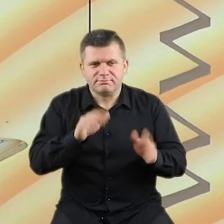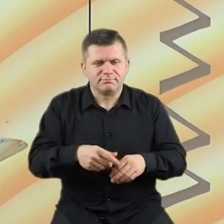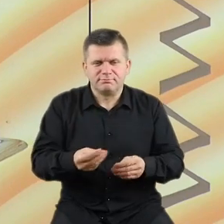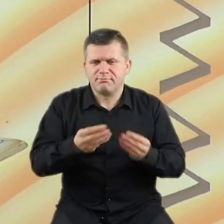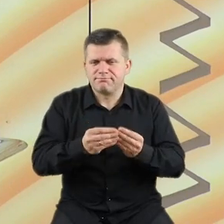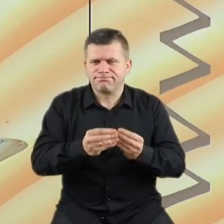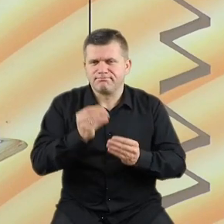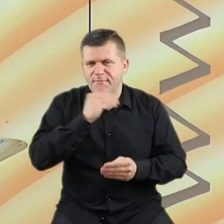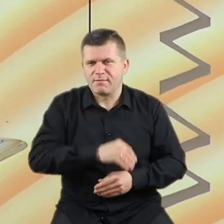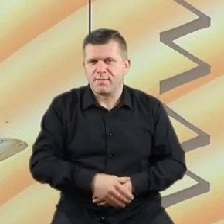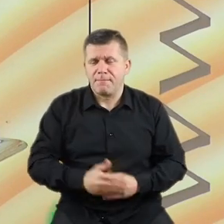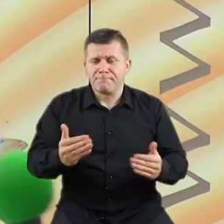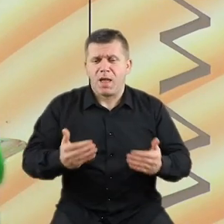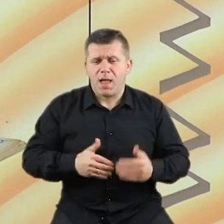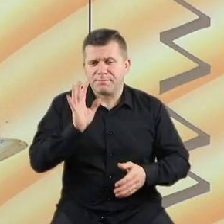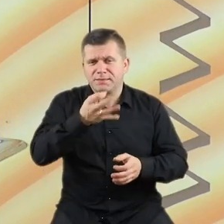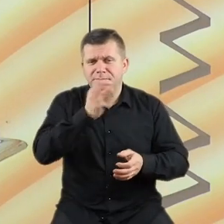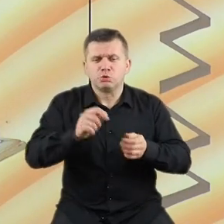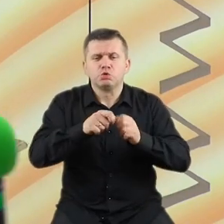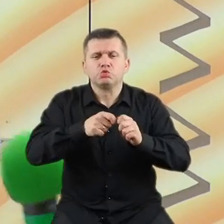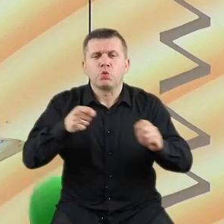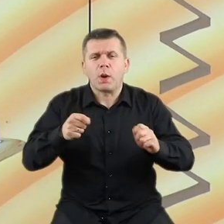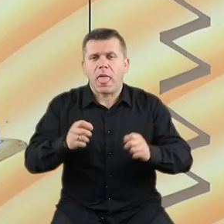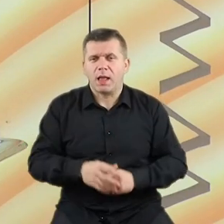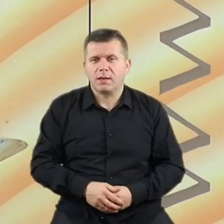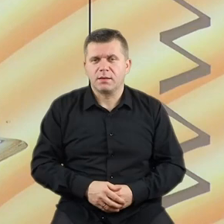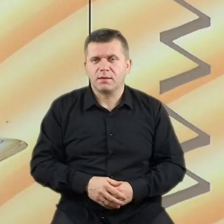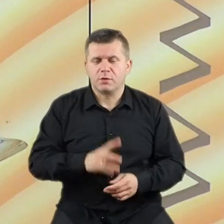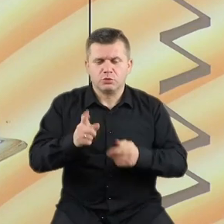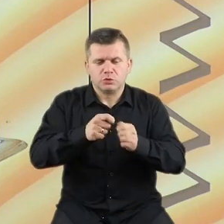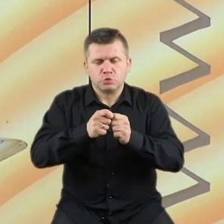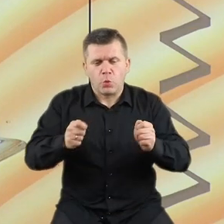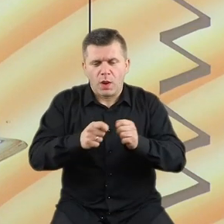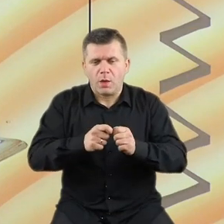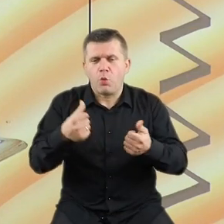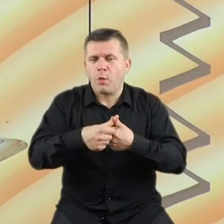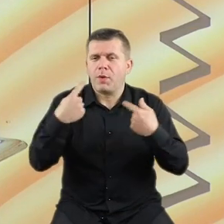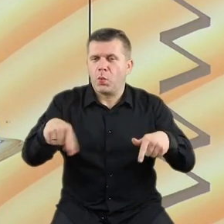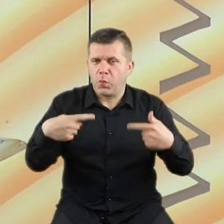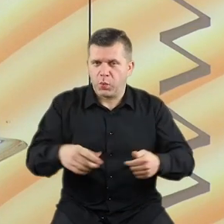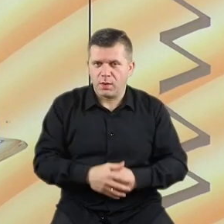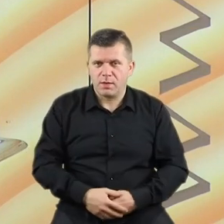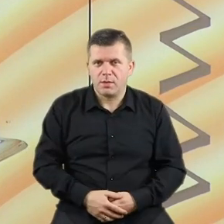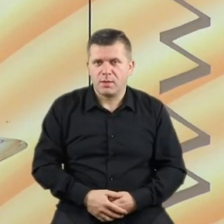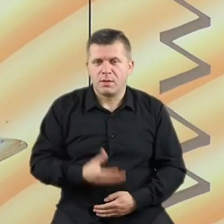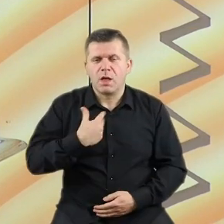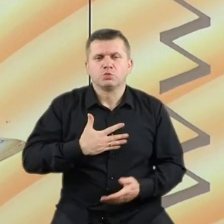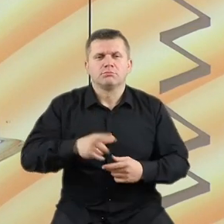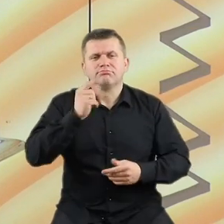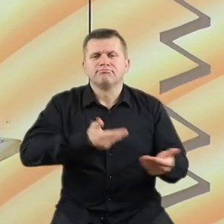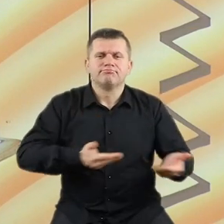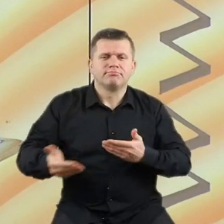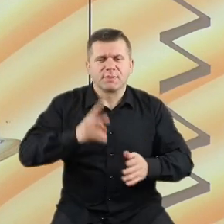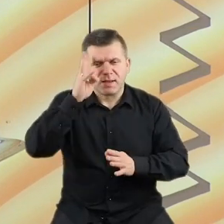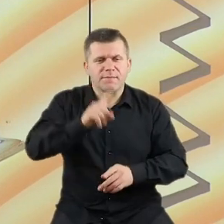wojska. I ona mówi, a majtki miały takie sznurki, wiązało się na sznurki, bo nie były na gumki, że mówi, jak się szło